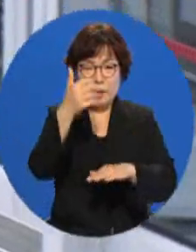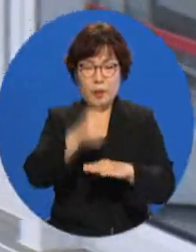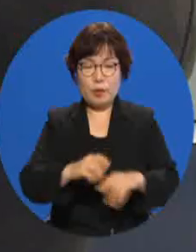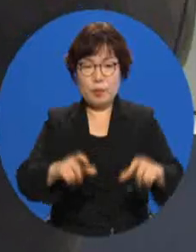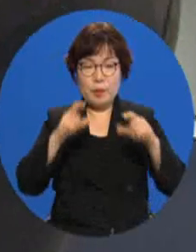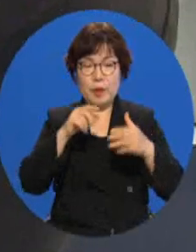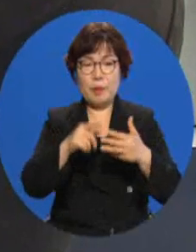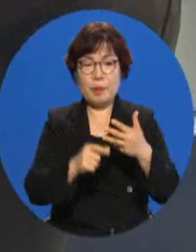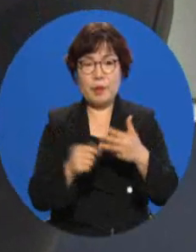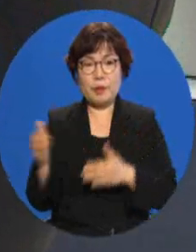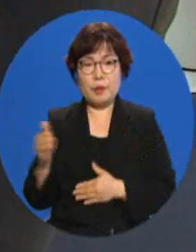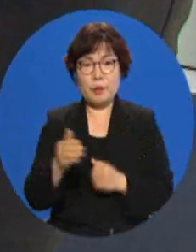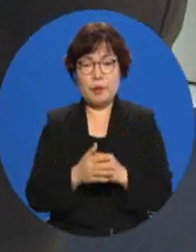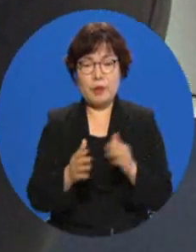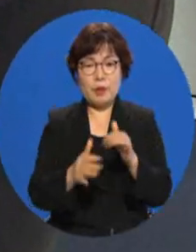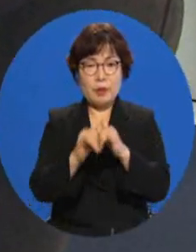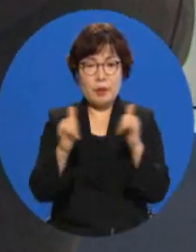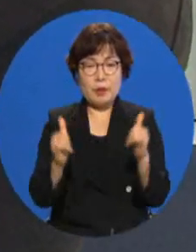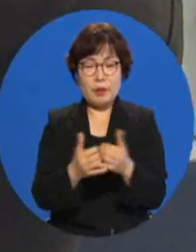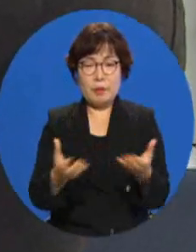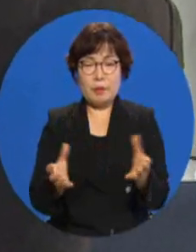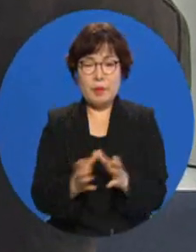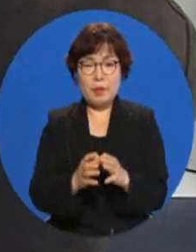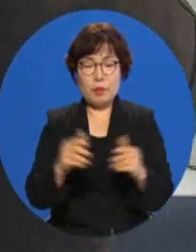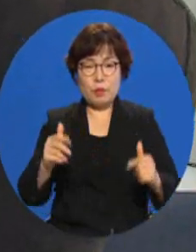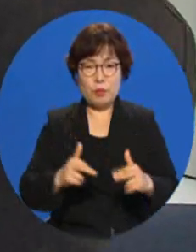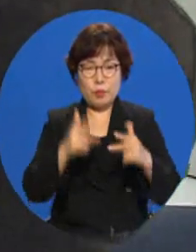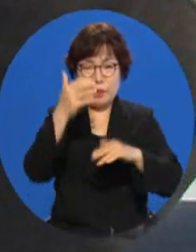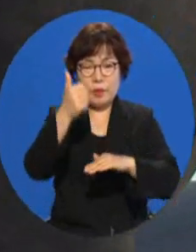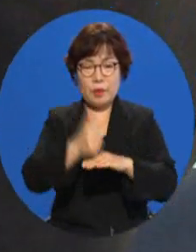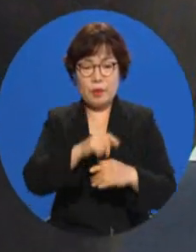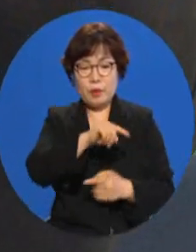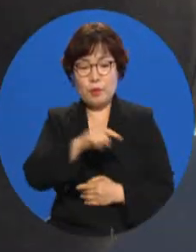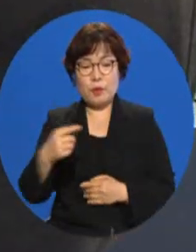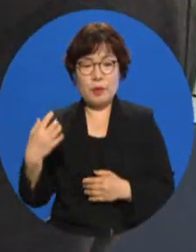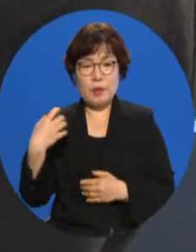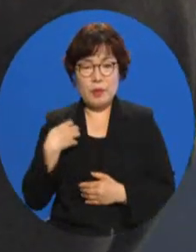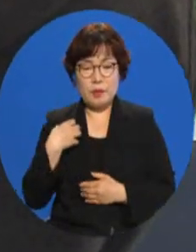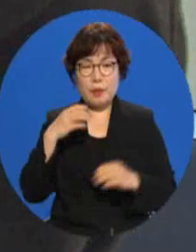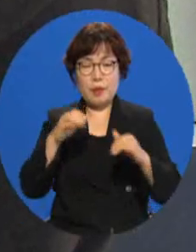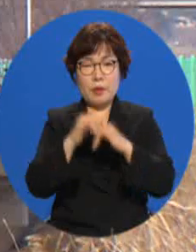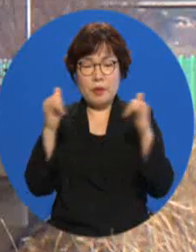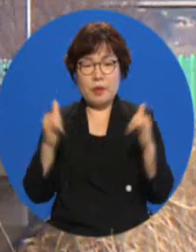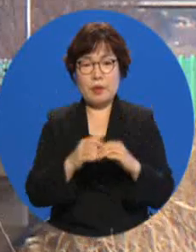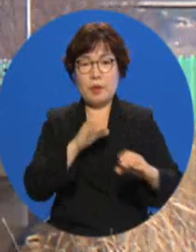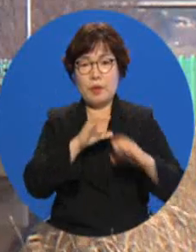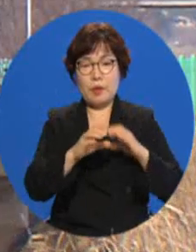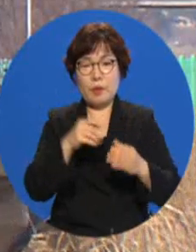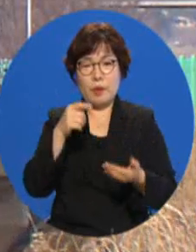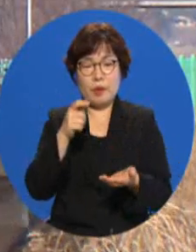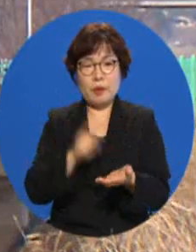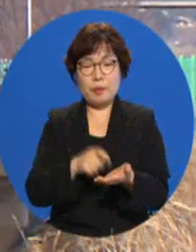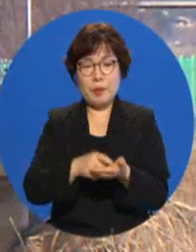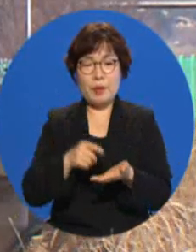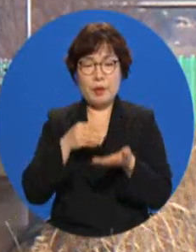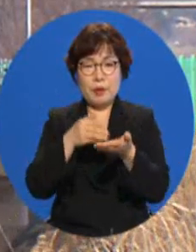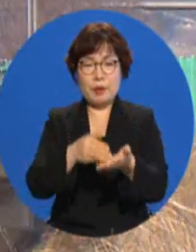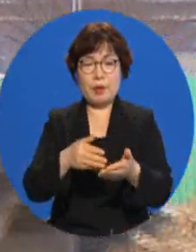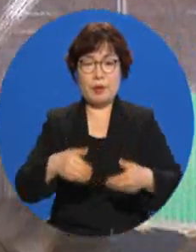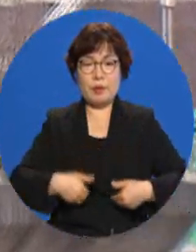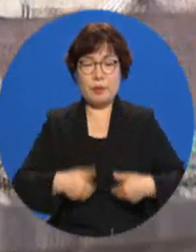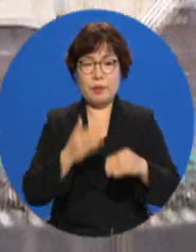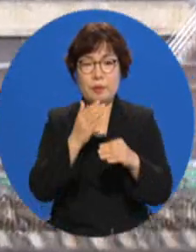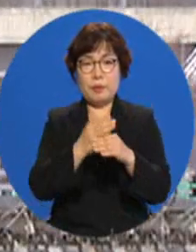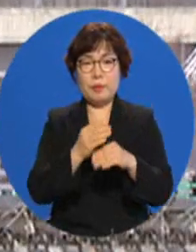전망입니다. 시민들은 스카이큐브 공방에 이제는 양측의 책임성 있는 사회적 대화를 촉구하고 있습니다. MBC